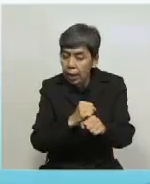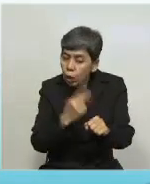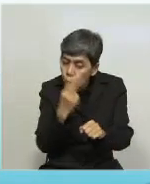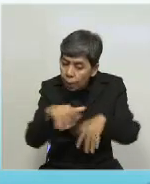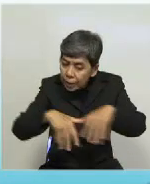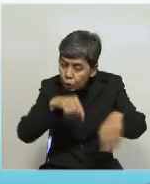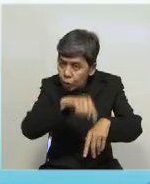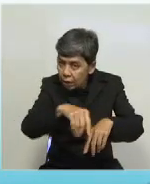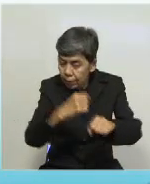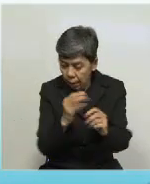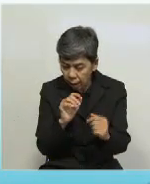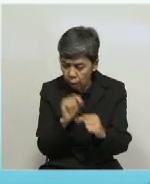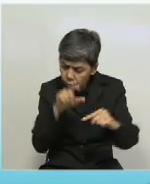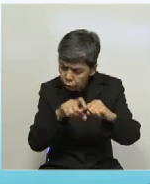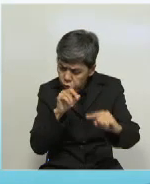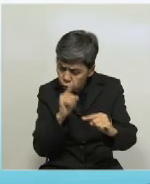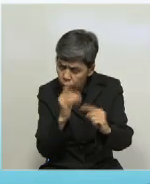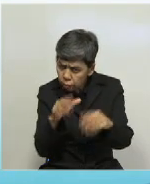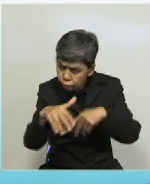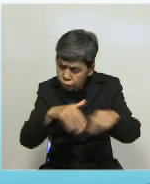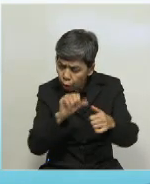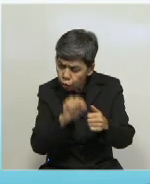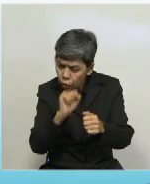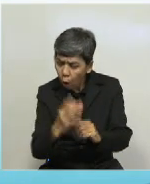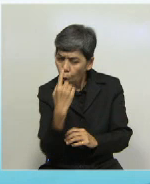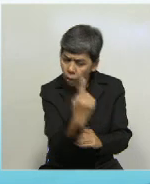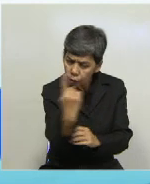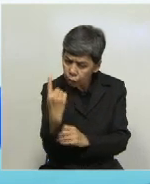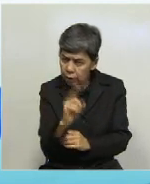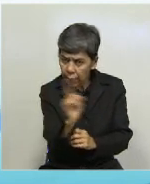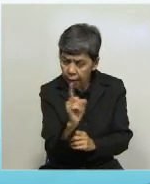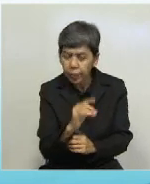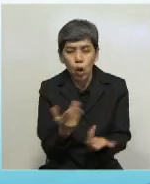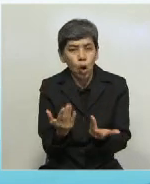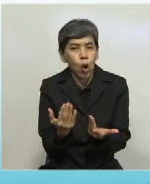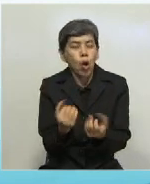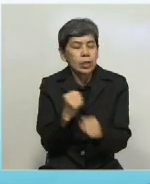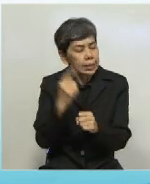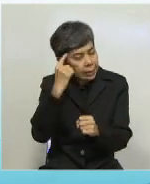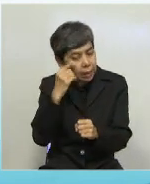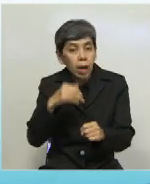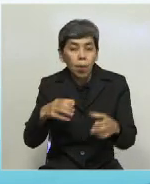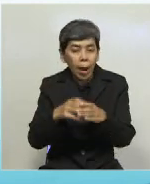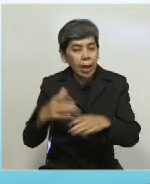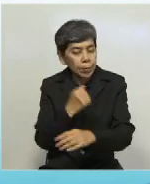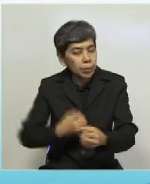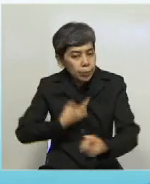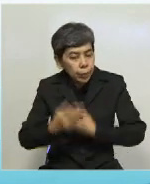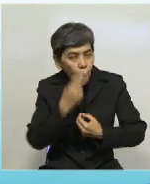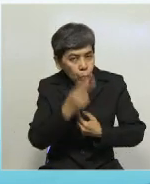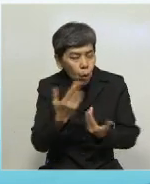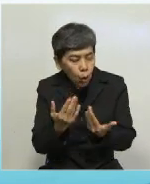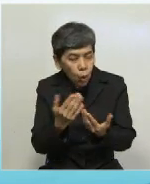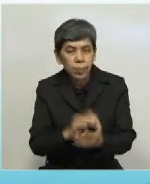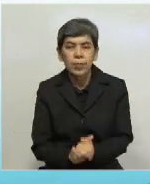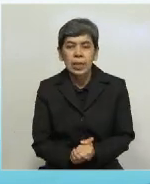ลือกตั้งมาคำนวณสัดส่วนประชากรต่อส.ส.1คนรอรับฟังความคิดเห็นจากพรรคการเมืองและประชาช